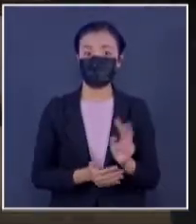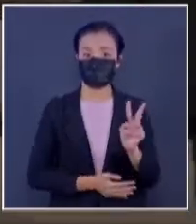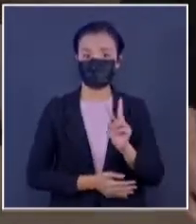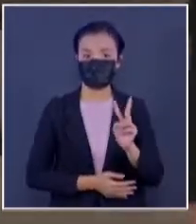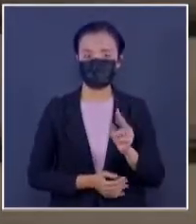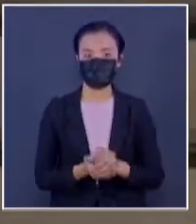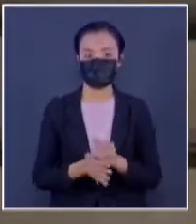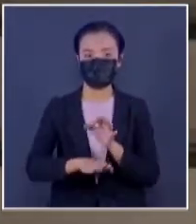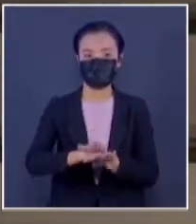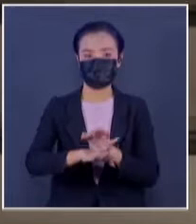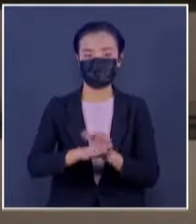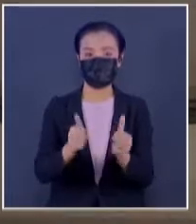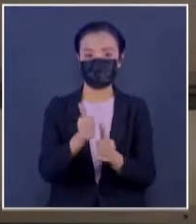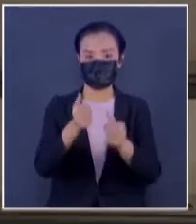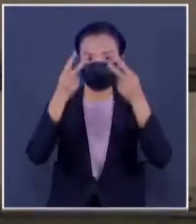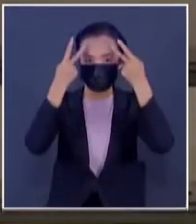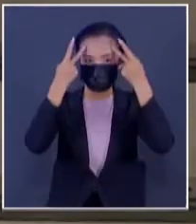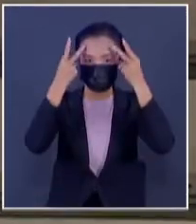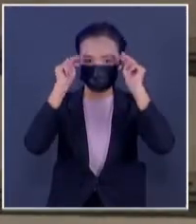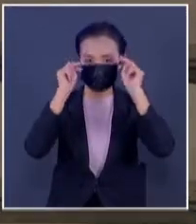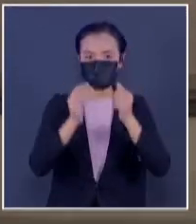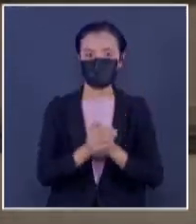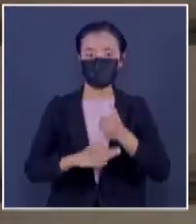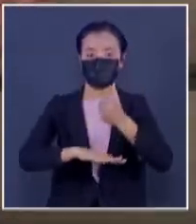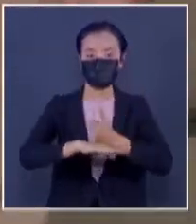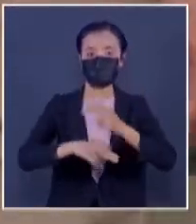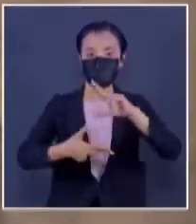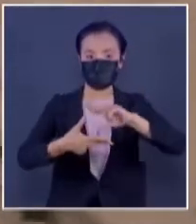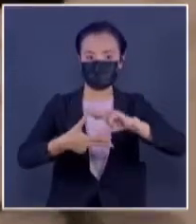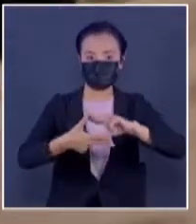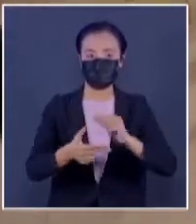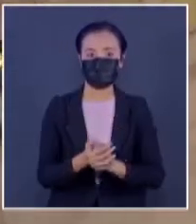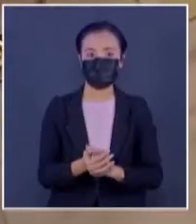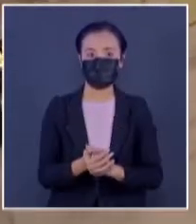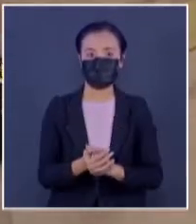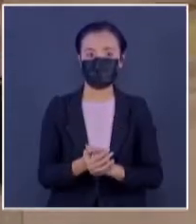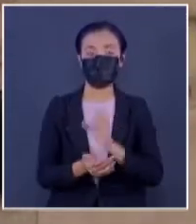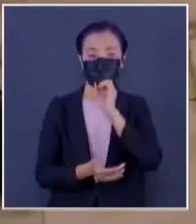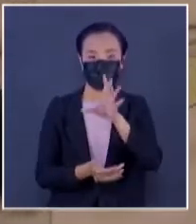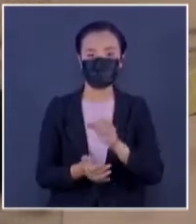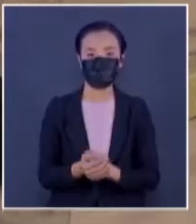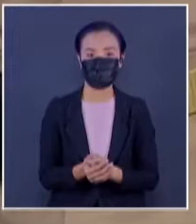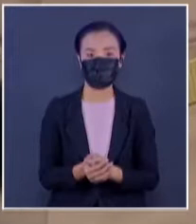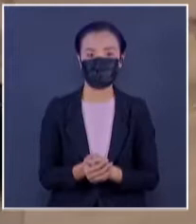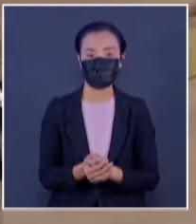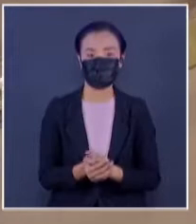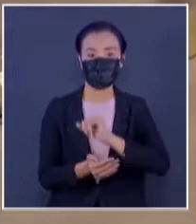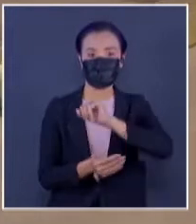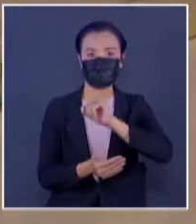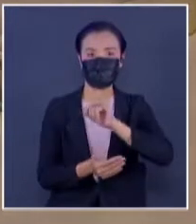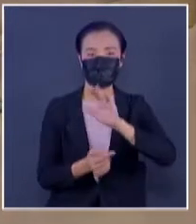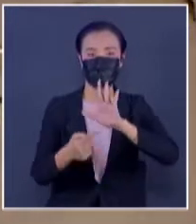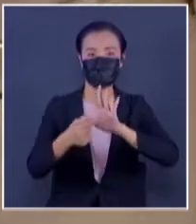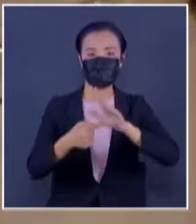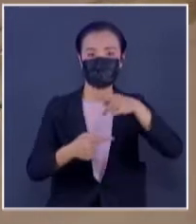พลเอกประวิตรวงษ์สุวรรณรองนายกรัฐมนตรีในฐานะหัวหน้าพรรคพลังประชารัฐครับกล่าวรับว่าพลตำรวจเอกจักรทิพย์ชัยจินดาหรือว่าบิ๊ก